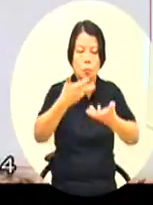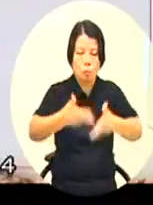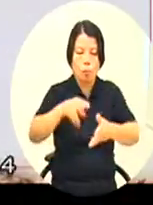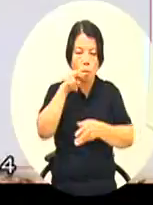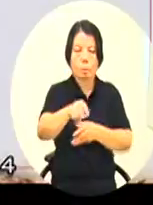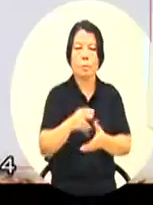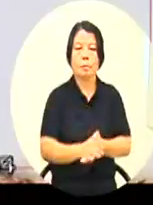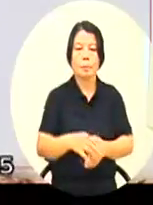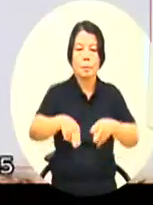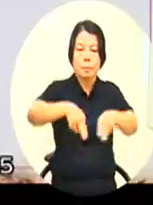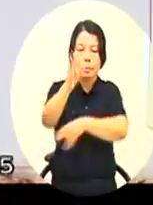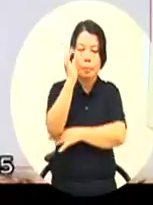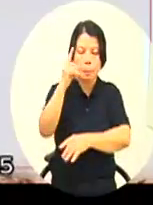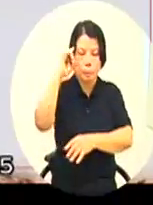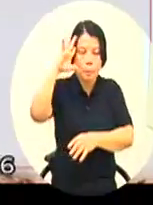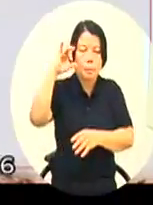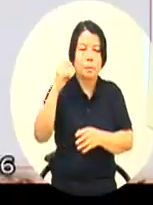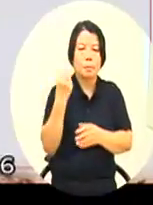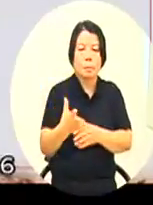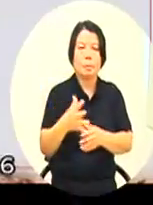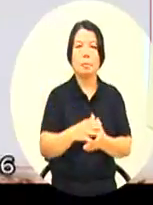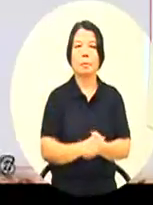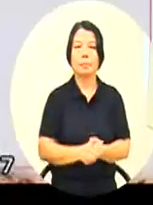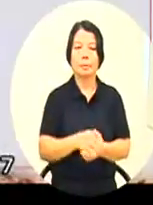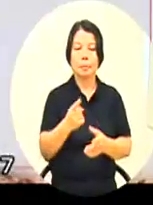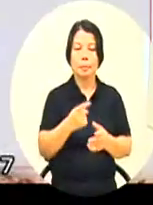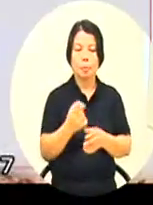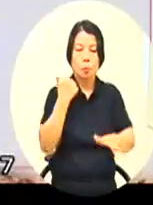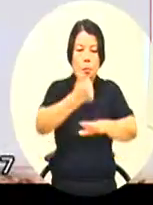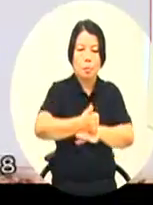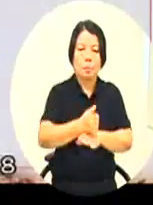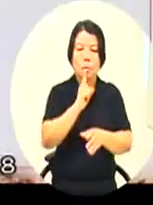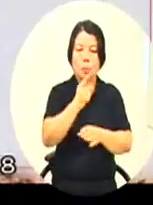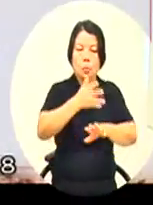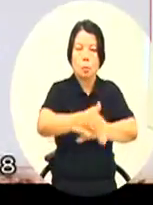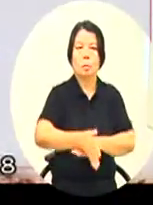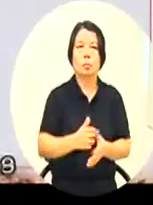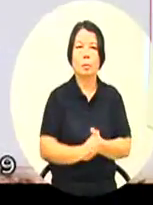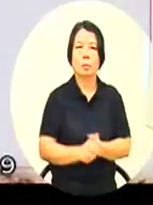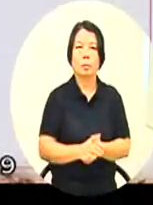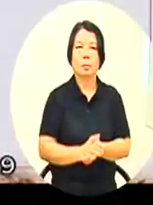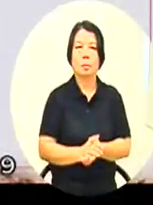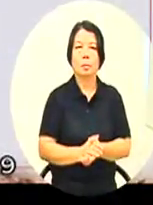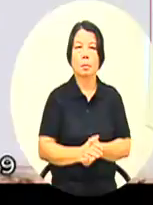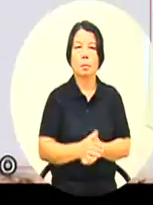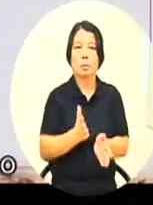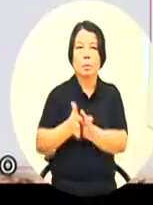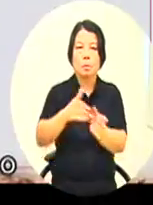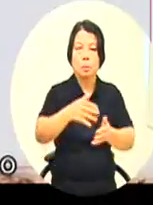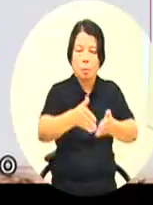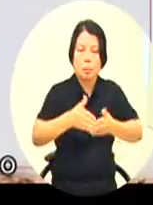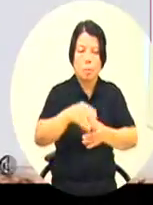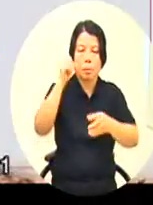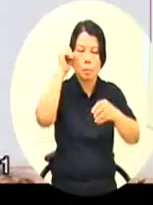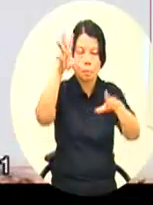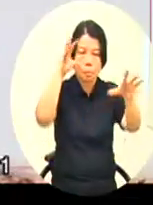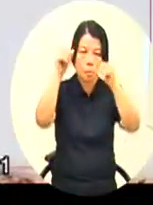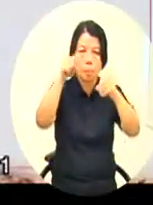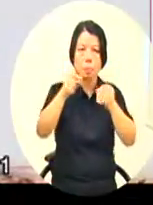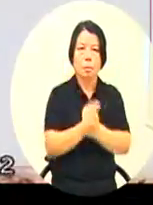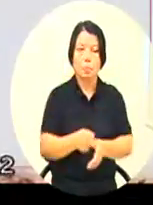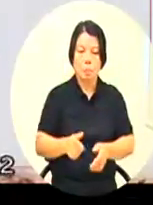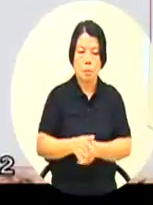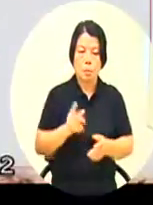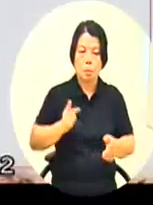那在行政创新方面那我在上任的时候曾经讲过这句话就是说转弯需要智慧，往前需要